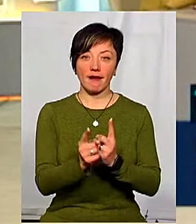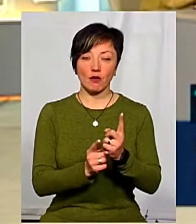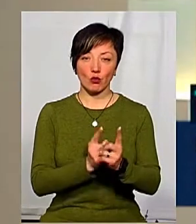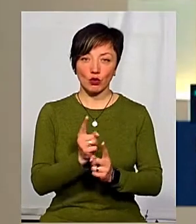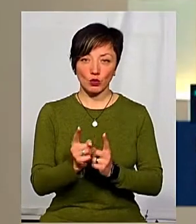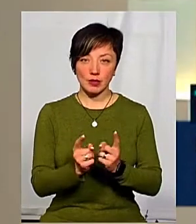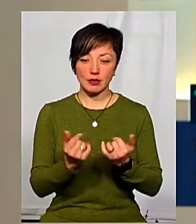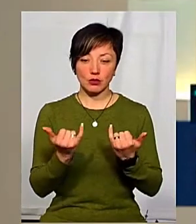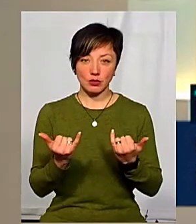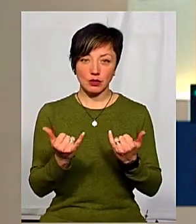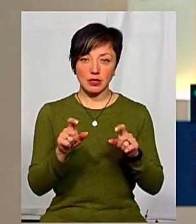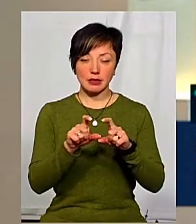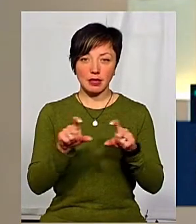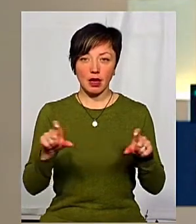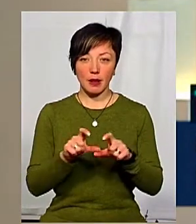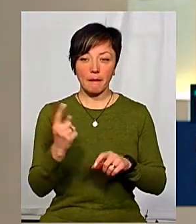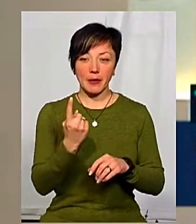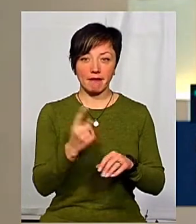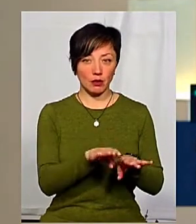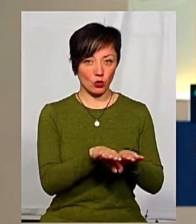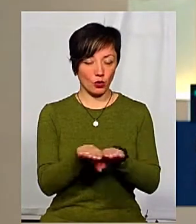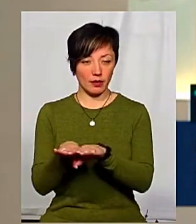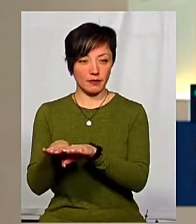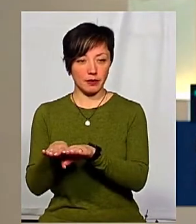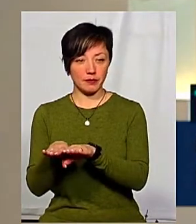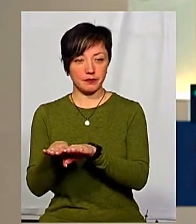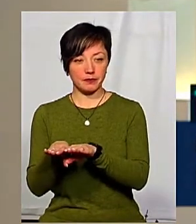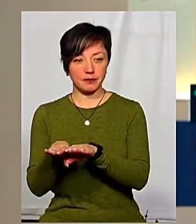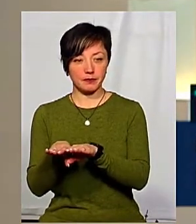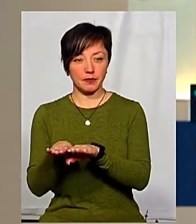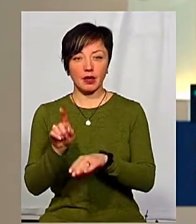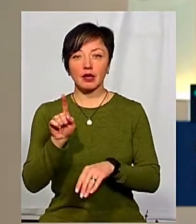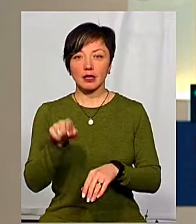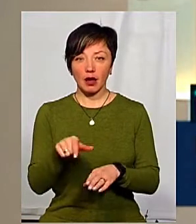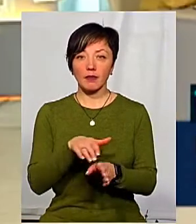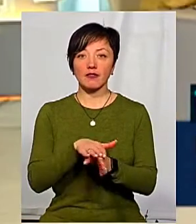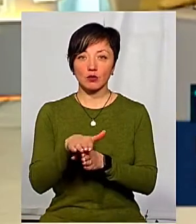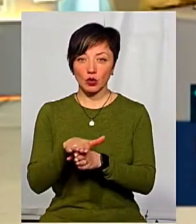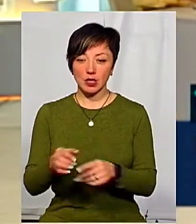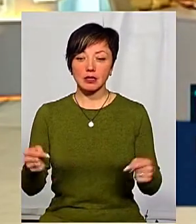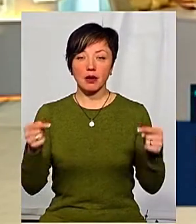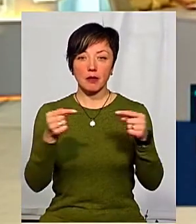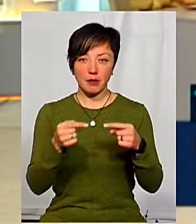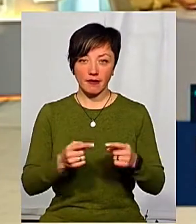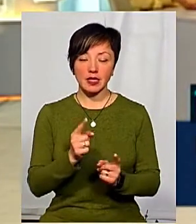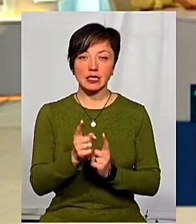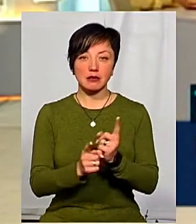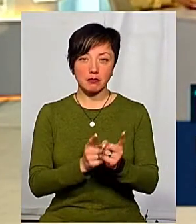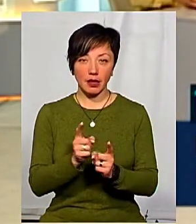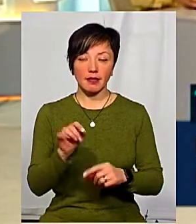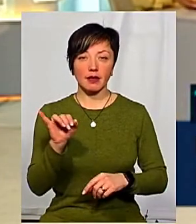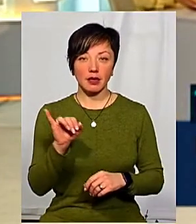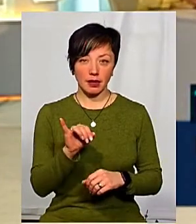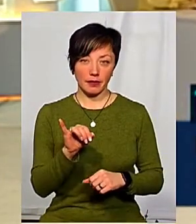реформуються заклади первинного рівня. Там відбулися певні зміни, і